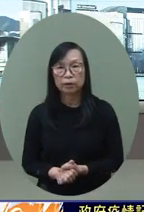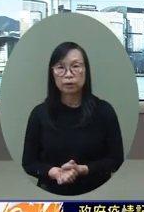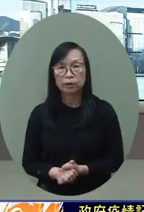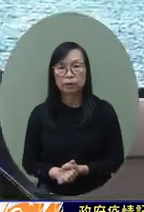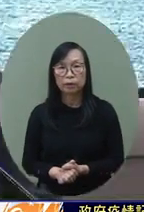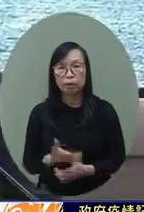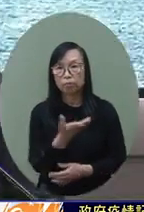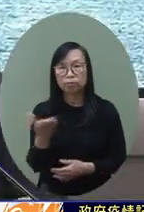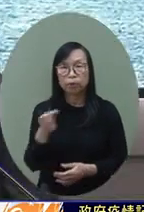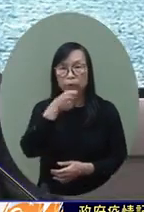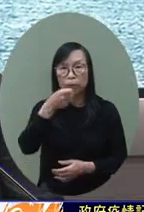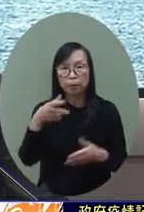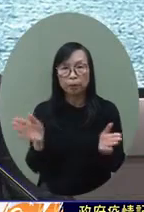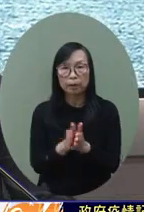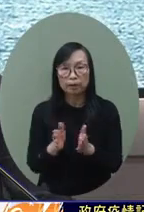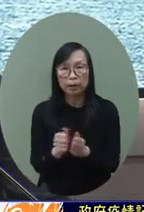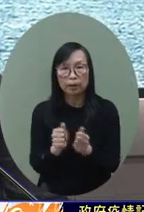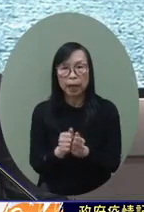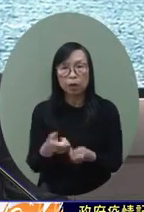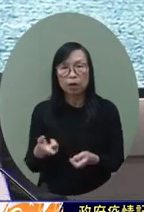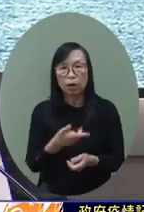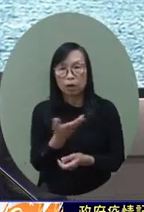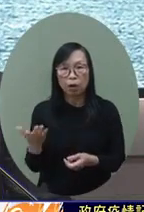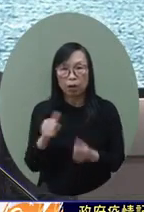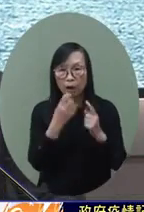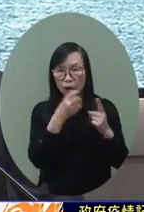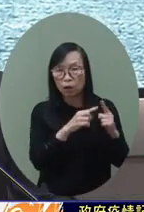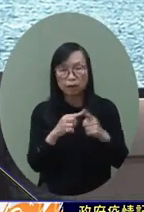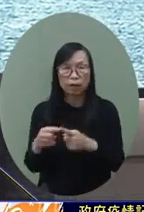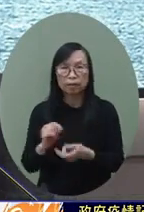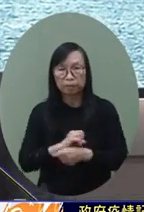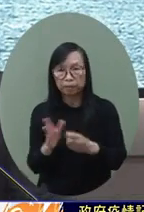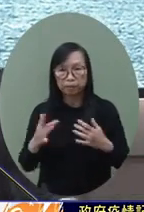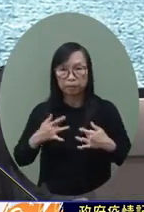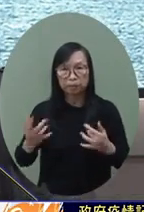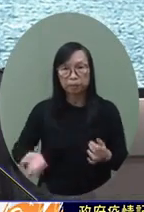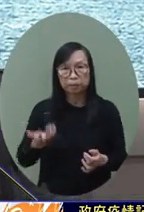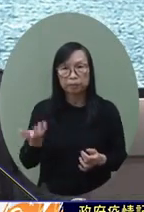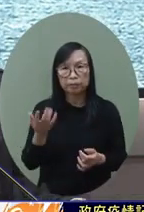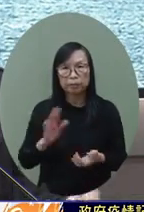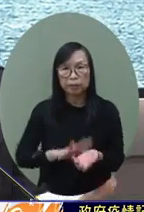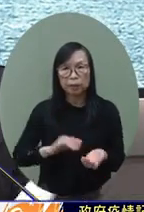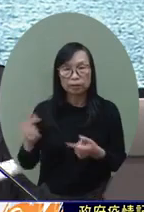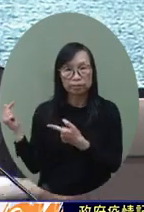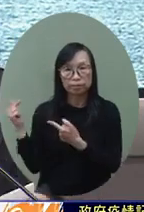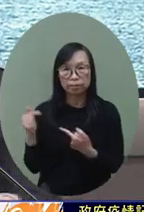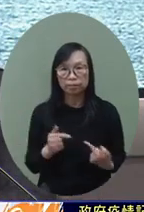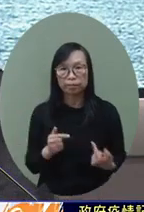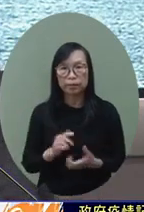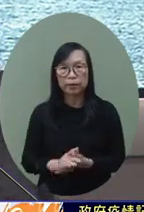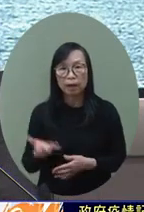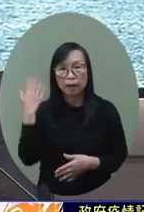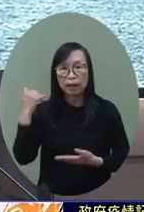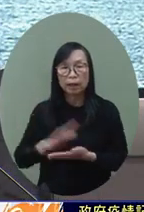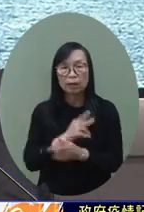各位傳媒朋友，各位市民，本港2019冠狀病毒病的疫情持續，在去年